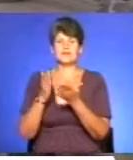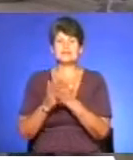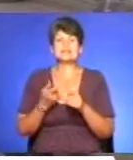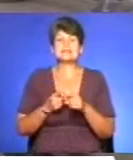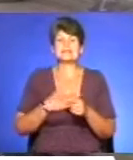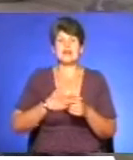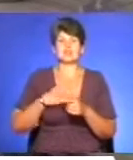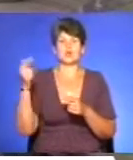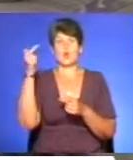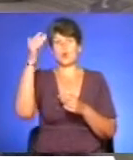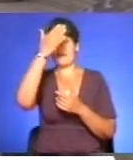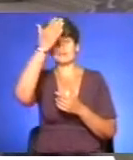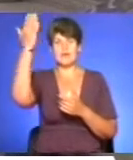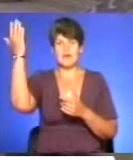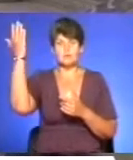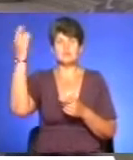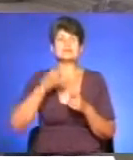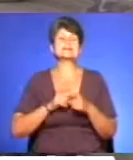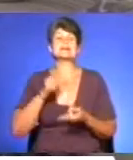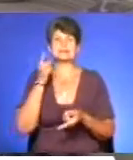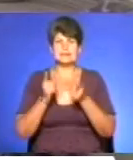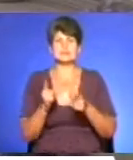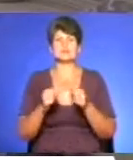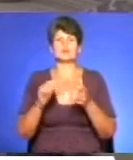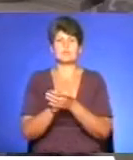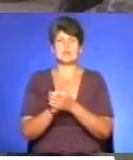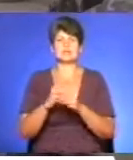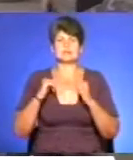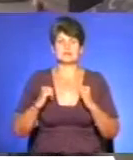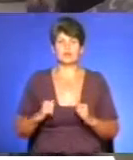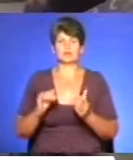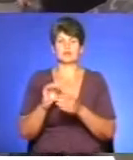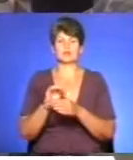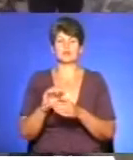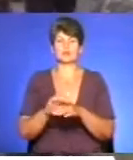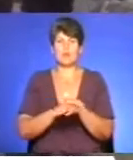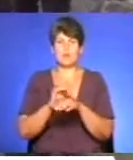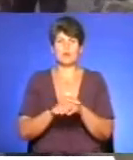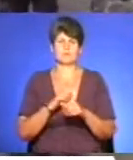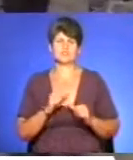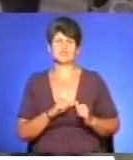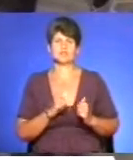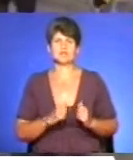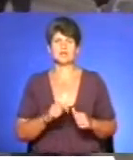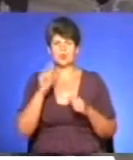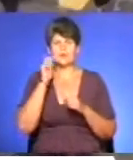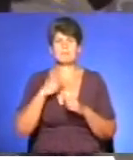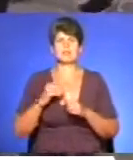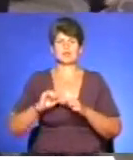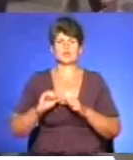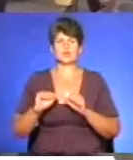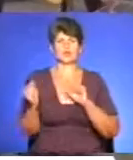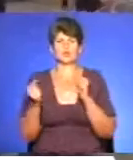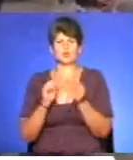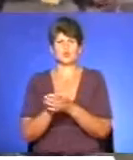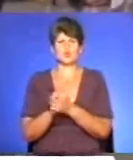небо голубе над нами. Це дійсно мир, спокій, добробут. Ми щирі українці, ми дружні, ми